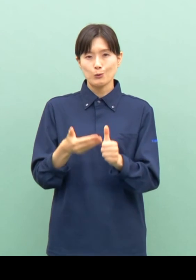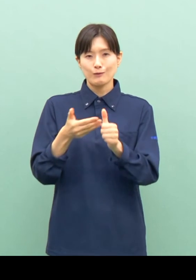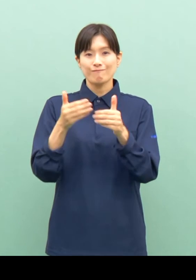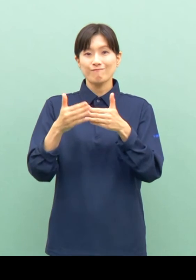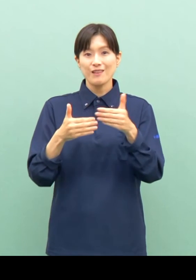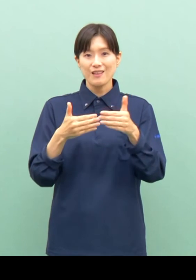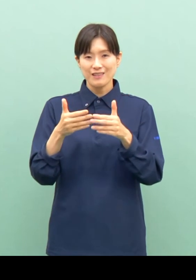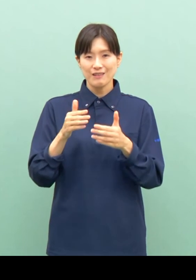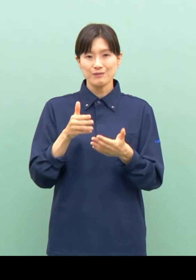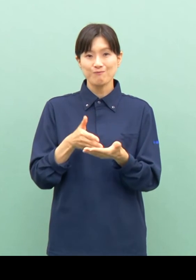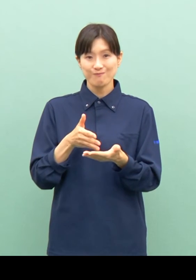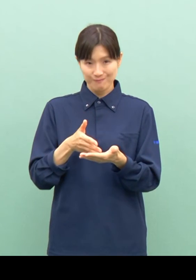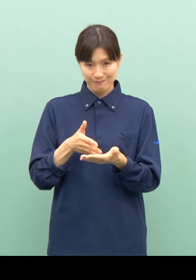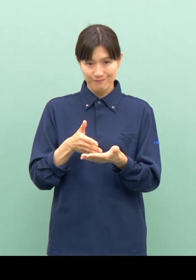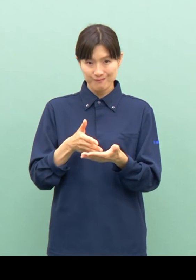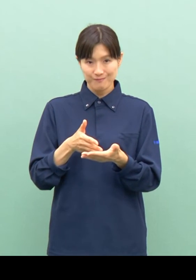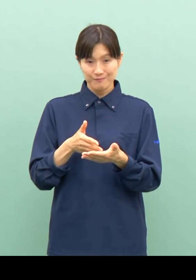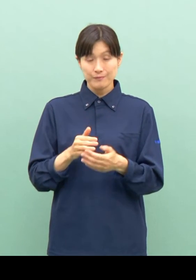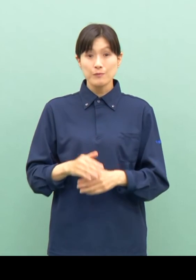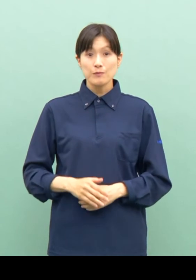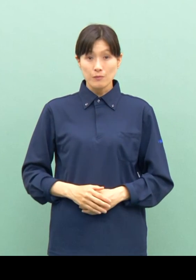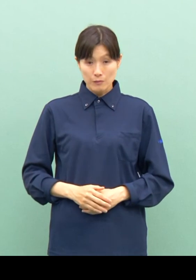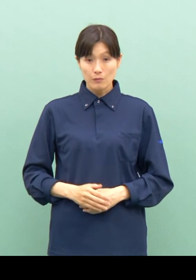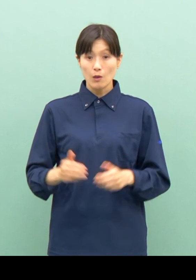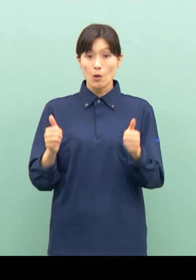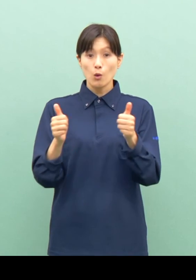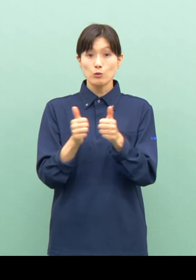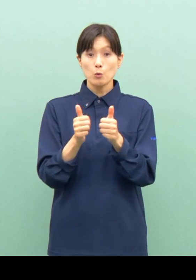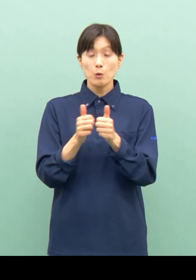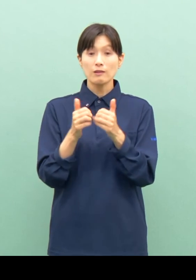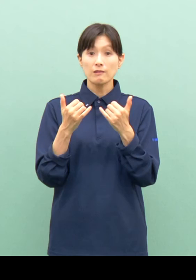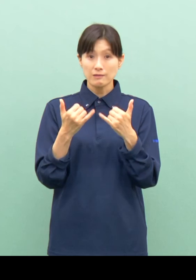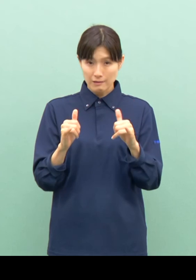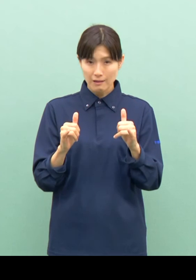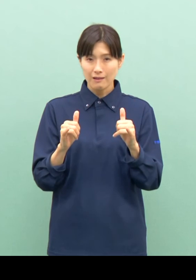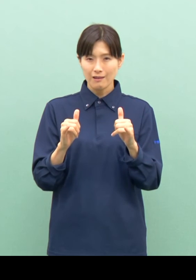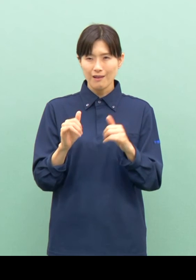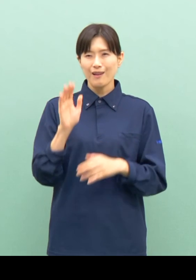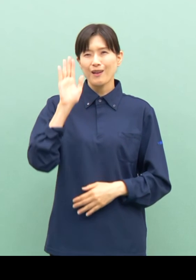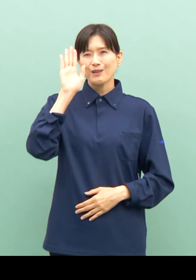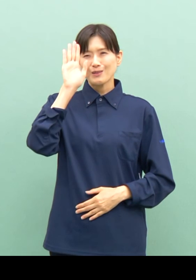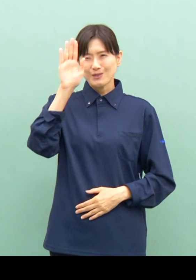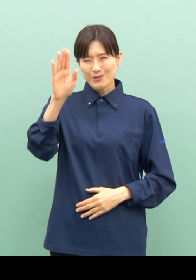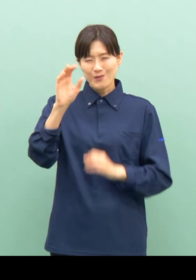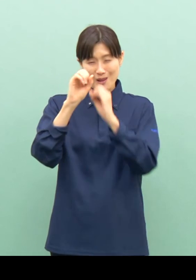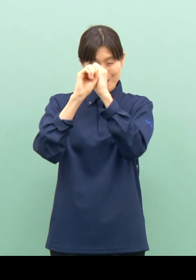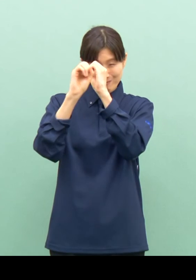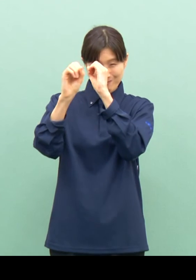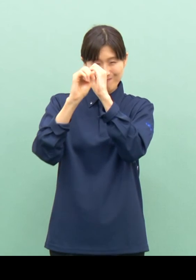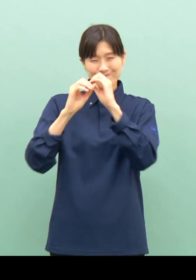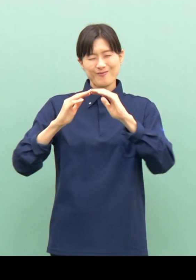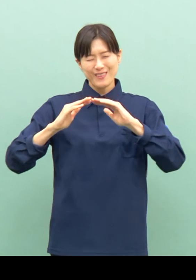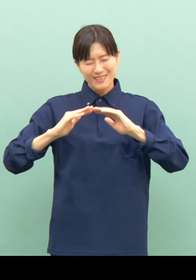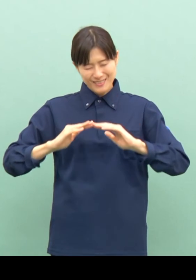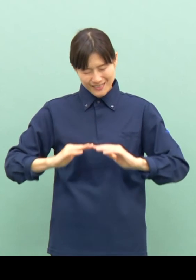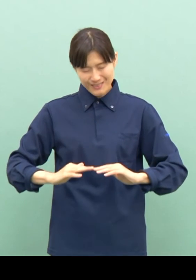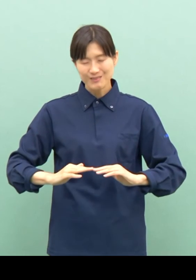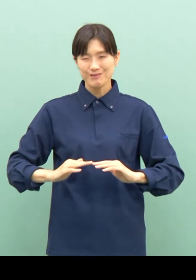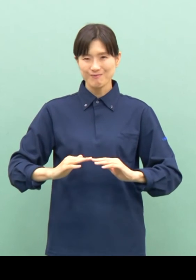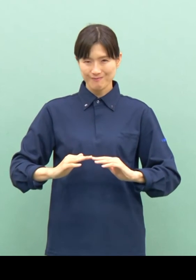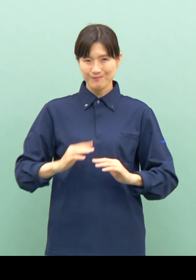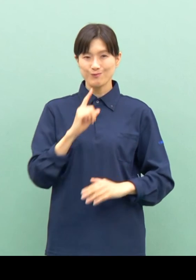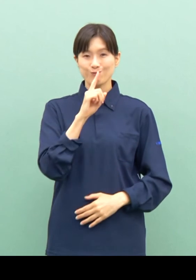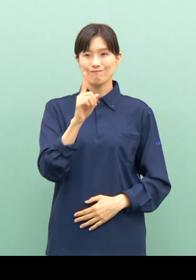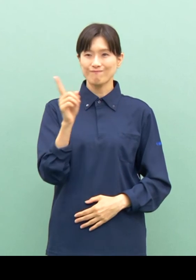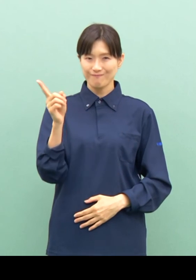経験をお話しさせていただいています。相談者の方からは、子育てにおける先の見通しが持てた